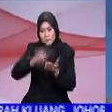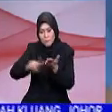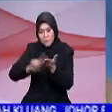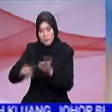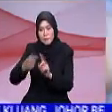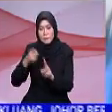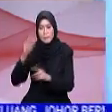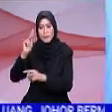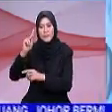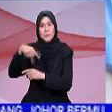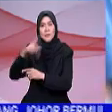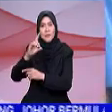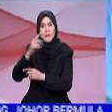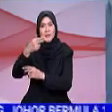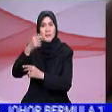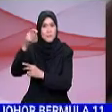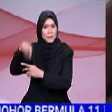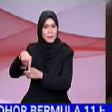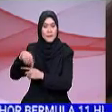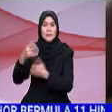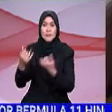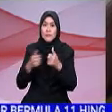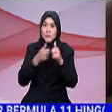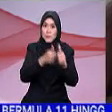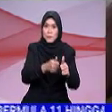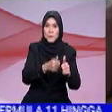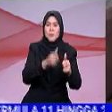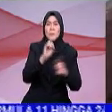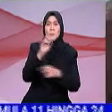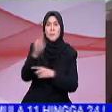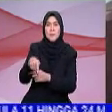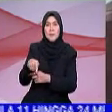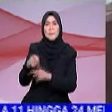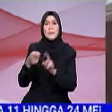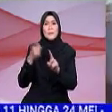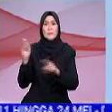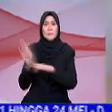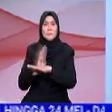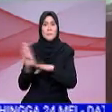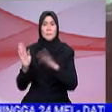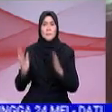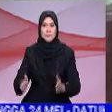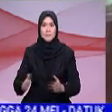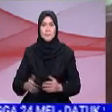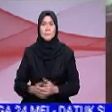KPDNCP. Perkara itu sekaligus menunjukkan kadar pematuhan tinggi dalam kalangan peniaga.